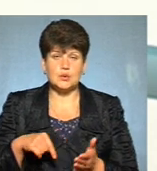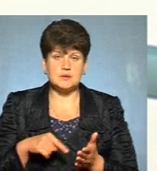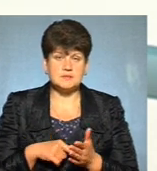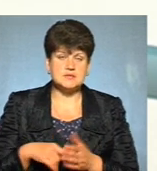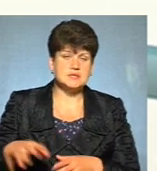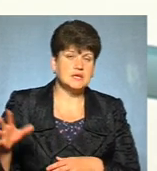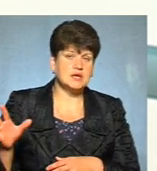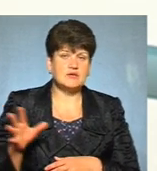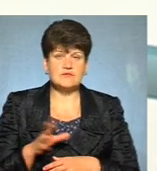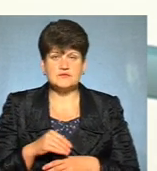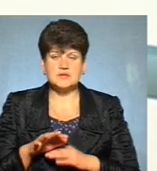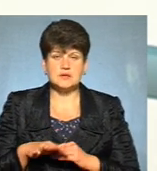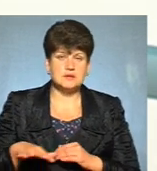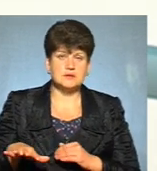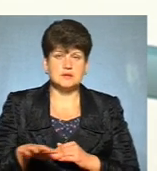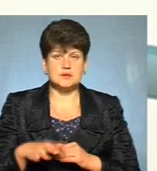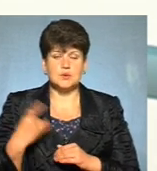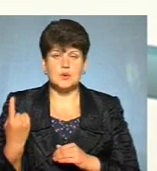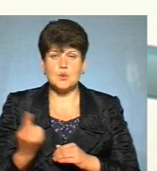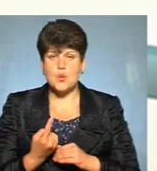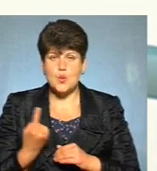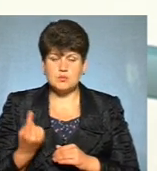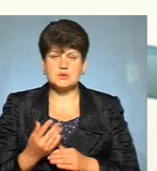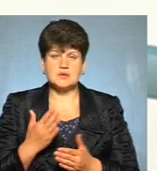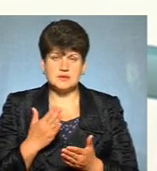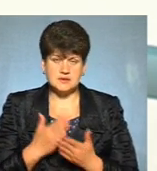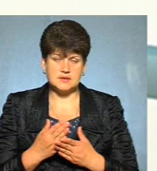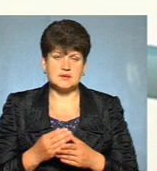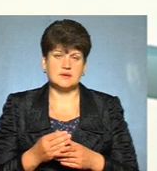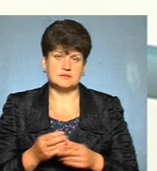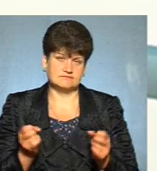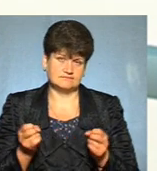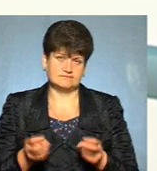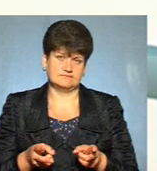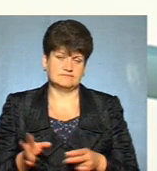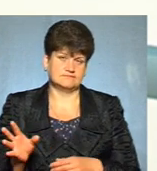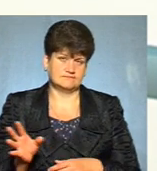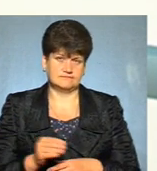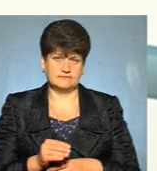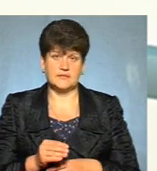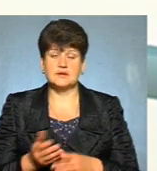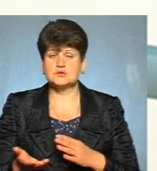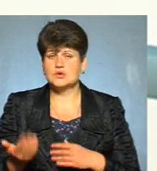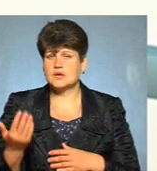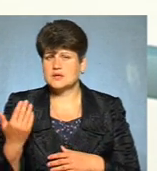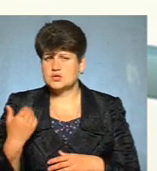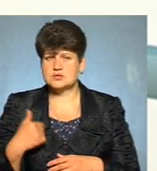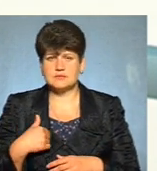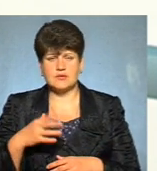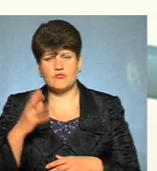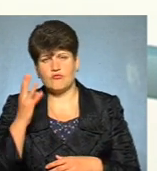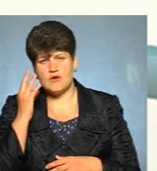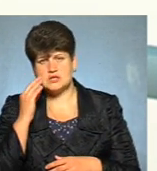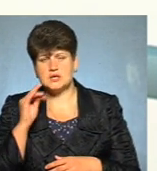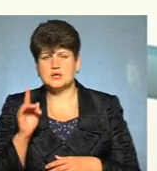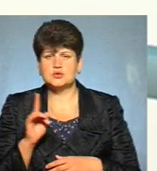всі, до речі, території області є в зоні ризику. І якщо ми раніше вважали, що та